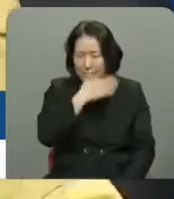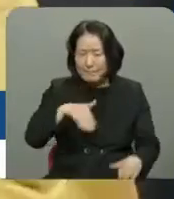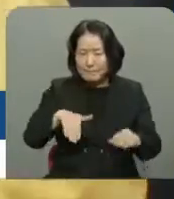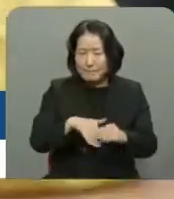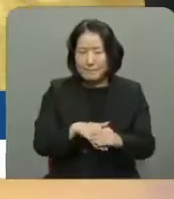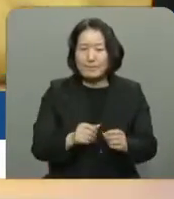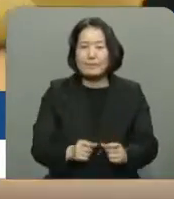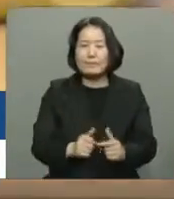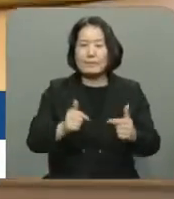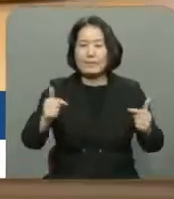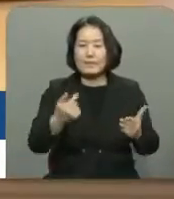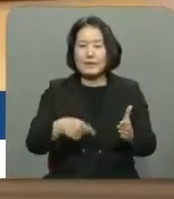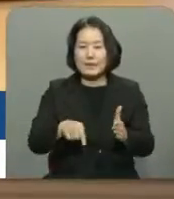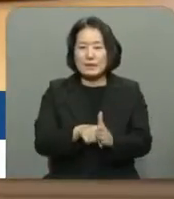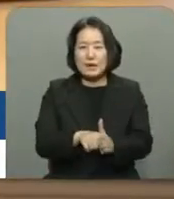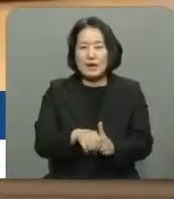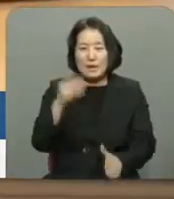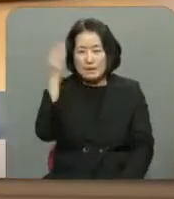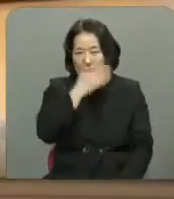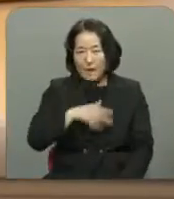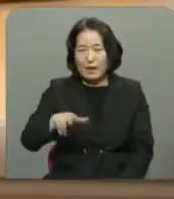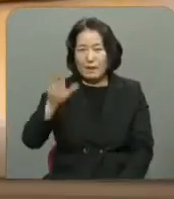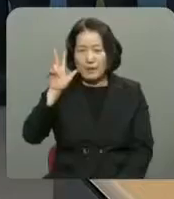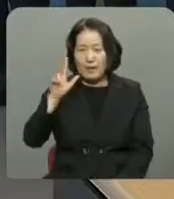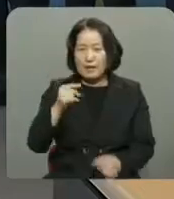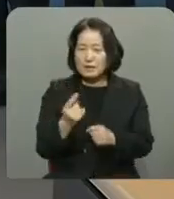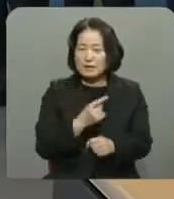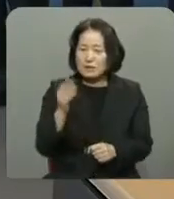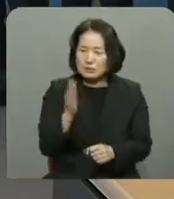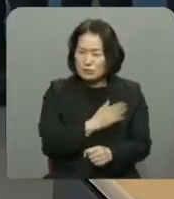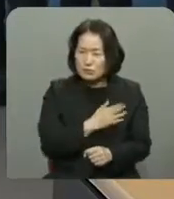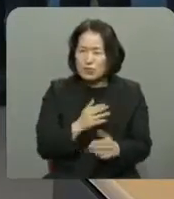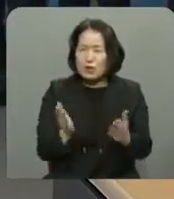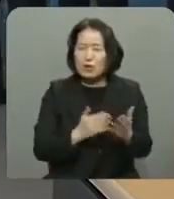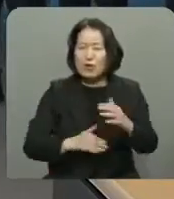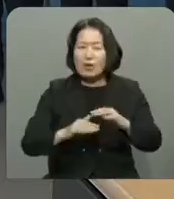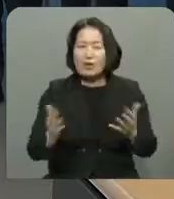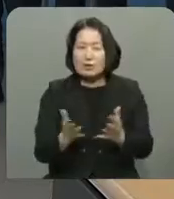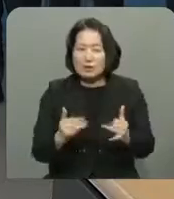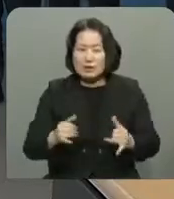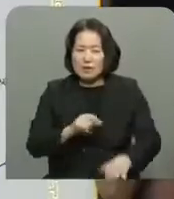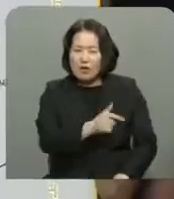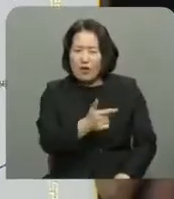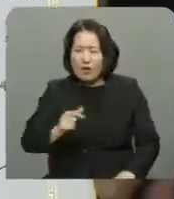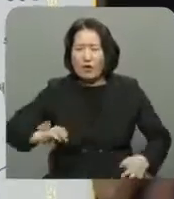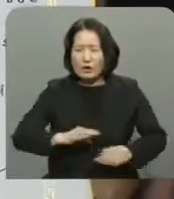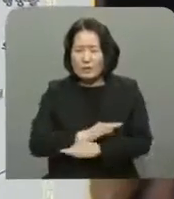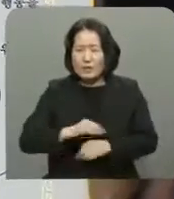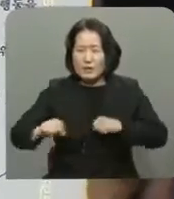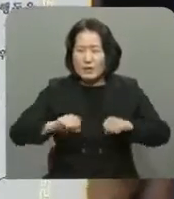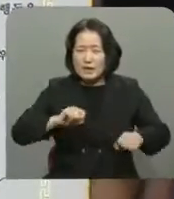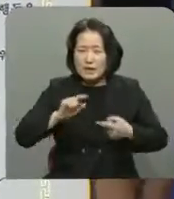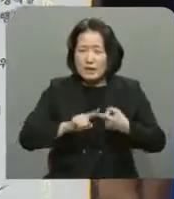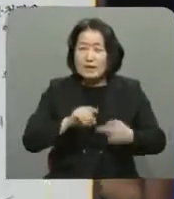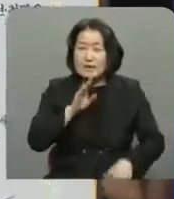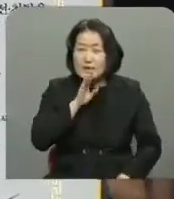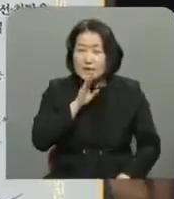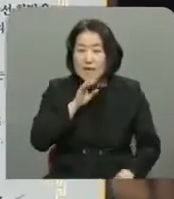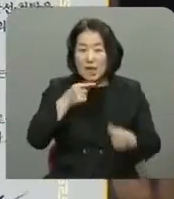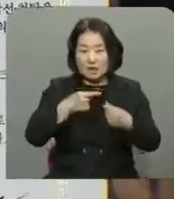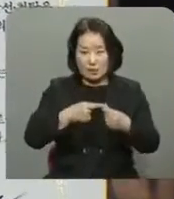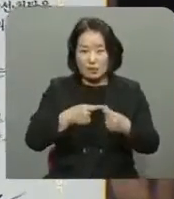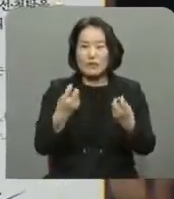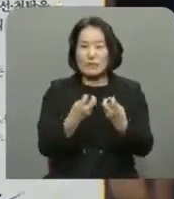청렴 서약서 깁니다 지난해부터 계속되는 강릉 시청 직원 들의 다양한 비위 행위 에 대한 사실상 첫 번째